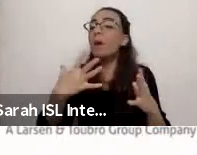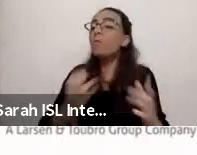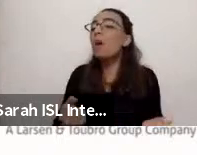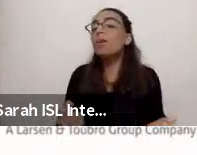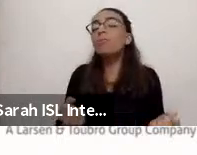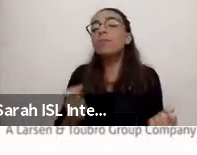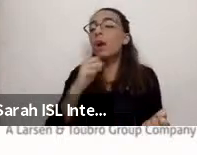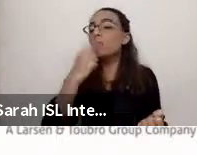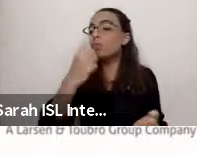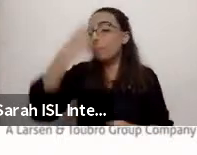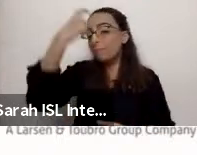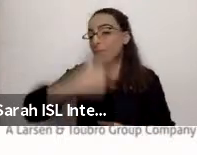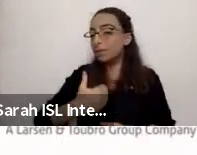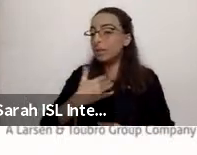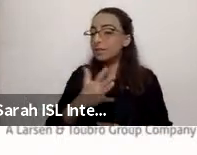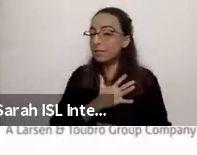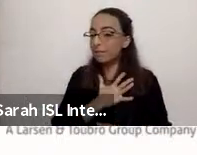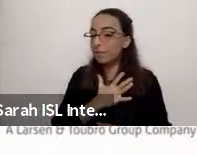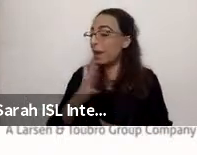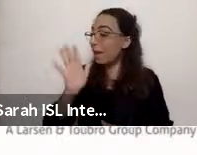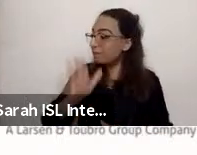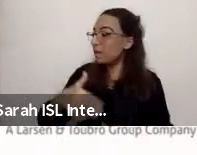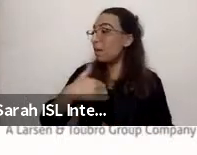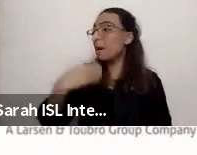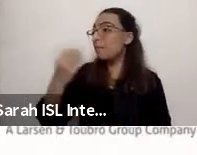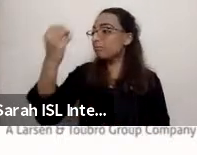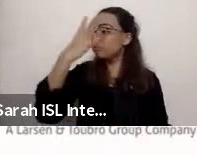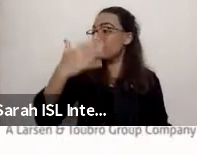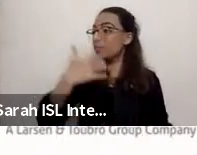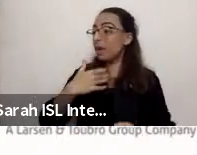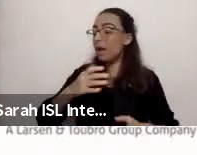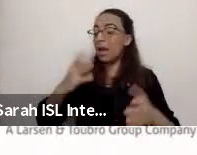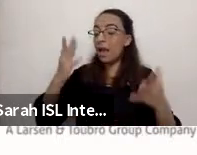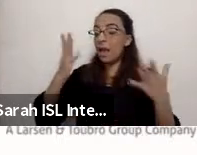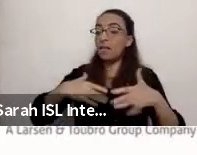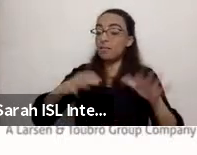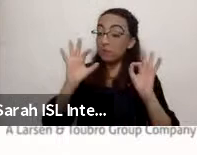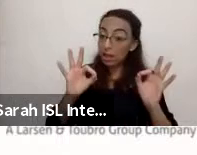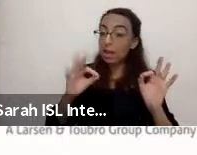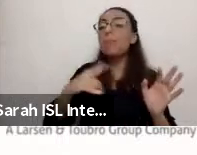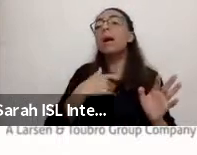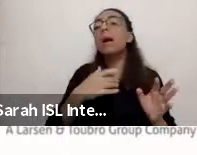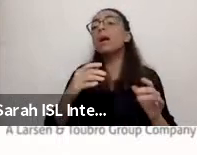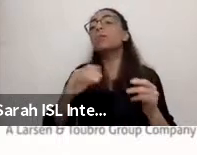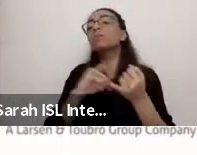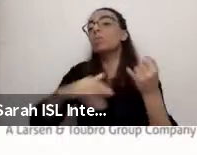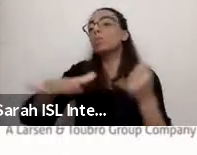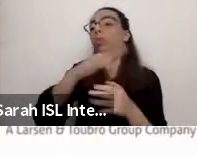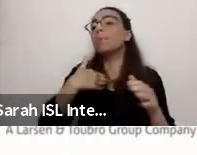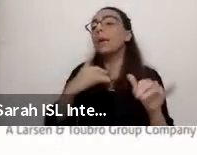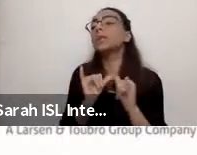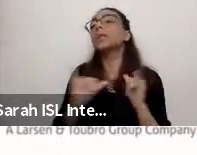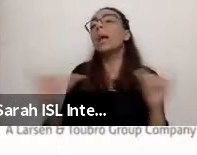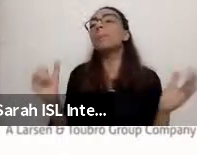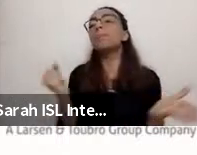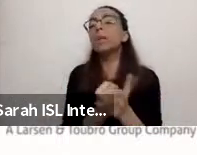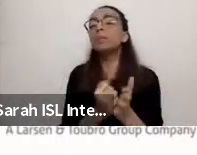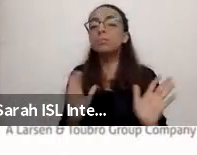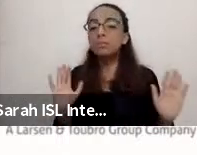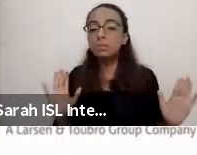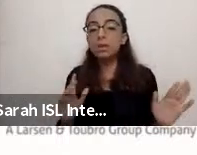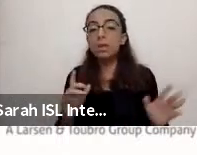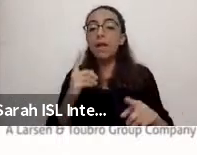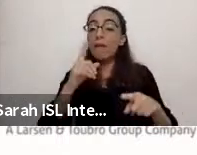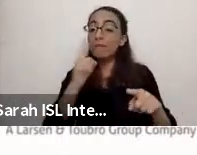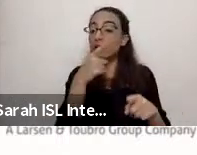किसी भी सर्वाइवर को अगर वापस उस समाज में सामाजिक न्याय दिलाना है तो जरूरी है कि पहले उसे शिक्षित किया जाए और फिर उसे